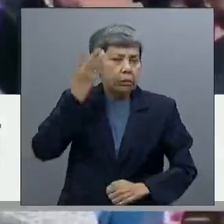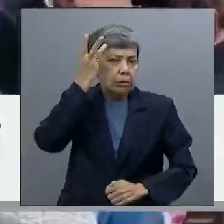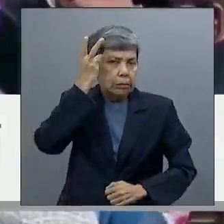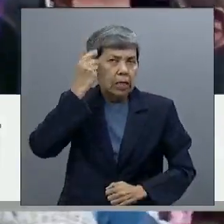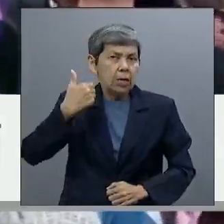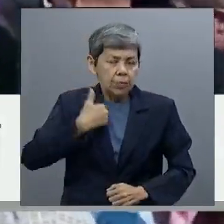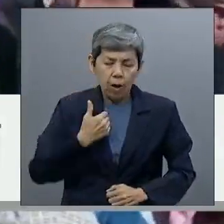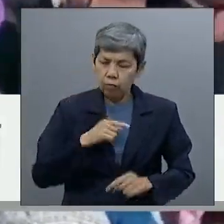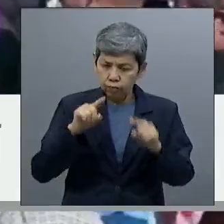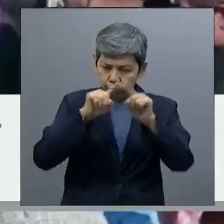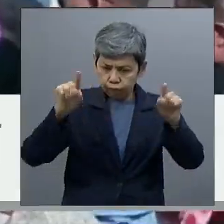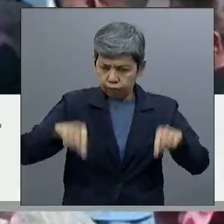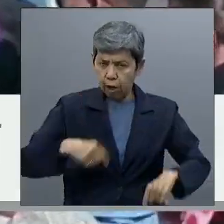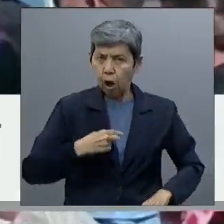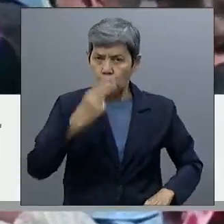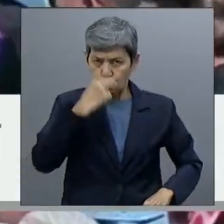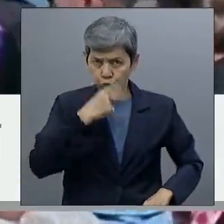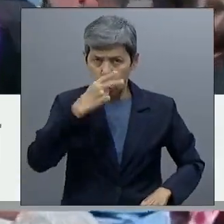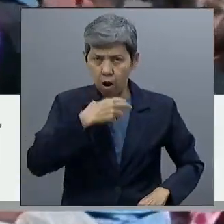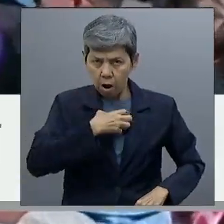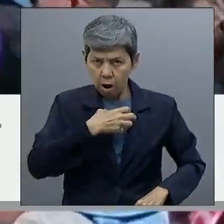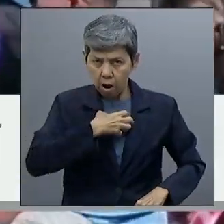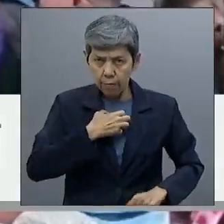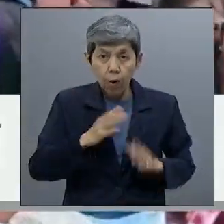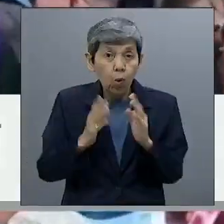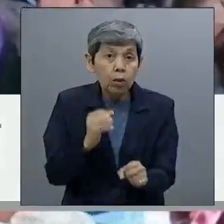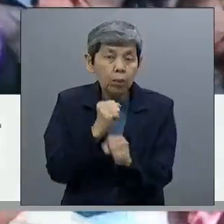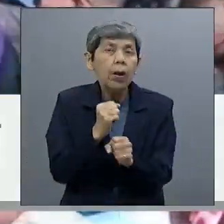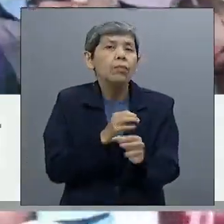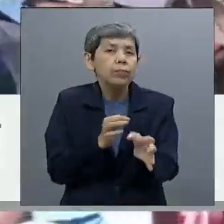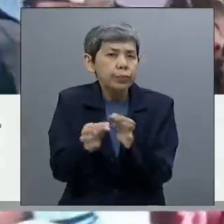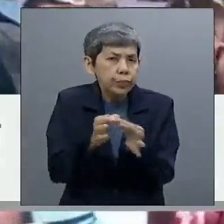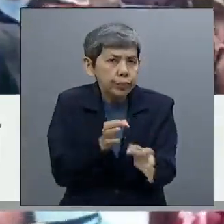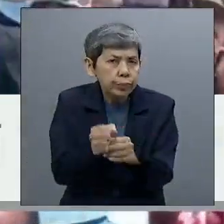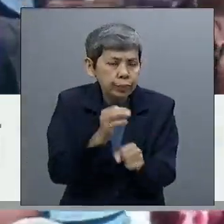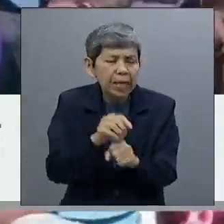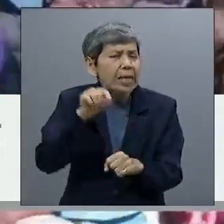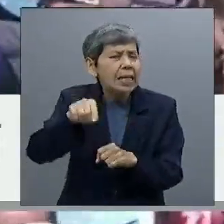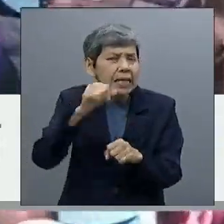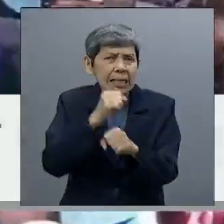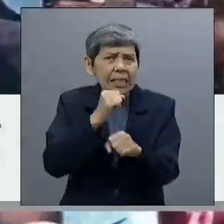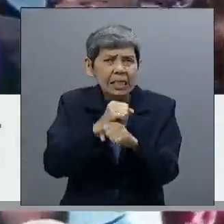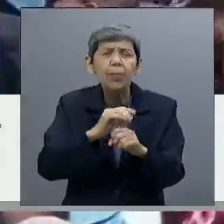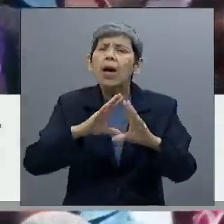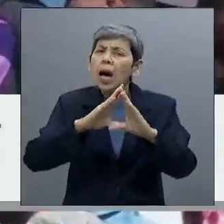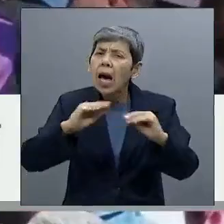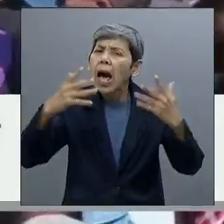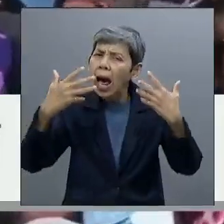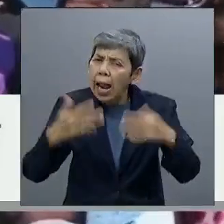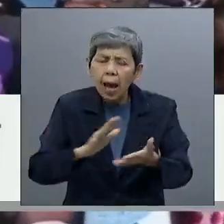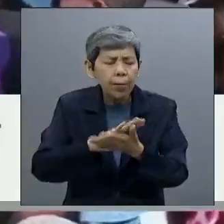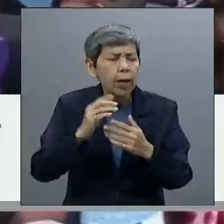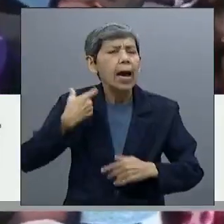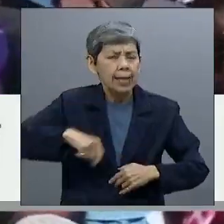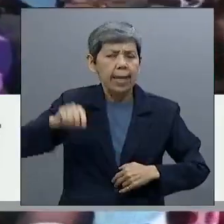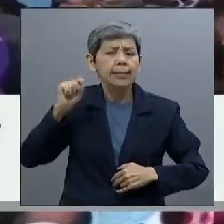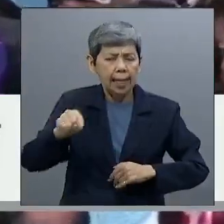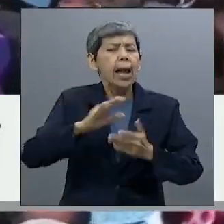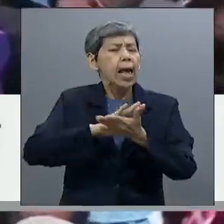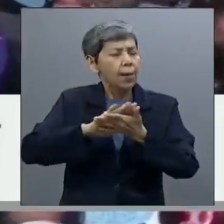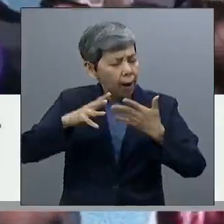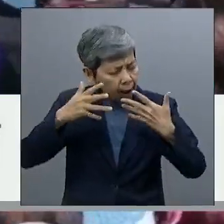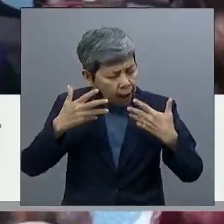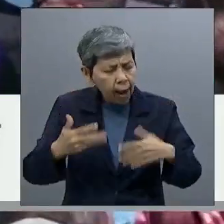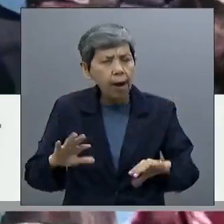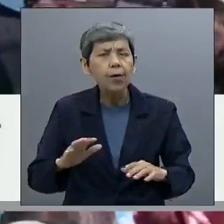กับขอหมายจากศาลในการรื้อถอนซึ่งเจ้าหน้าที่ก็ได้อธิบายว่าจุดดังกล่าวคดีนั้นสิ้นสุดและศาลก็มีคำพิพากษา